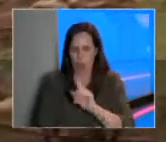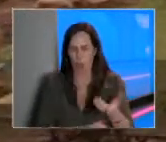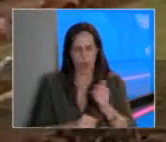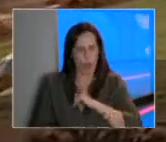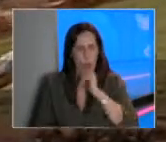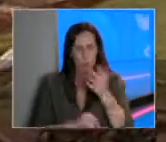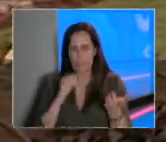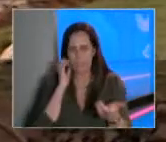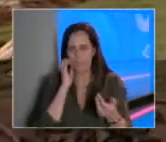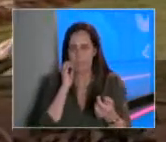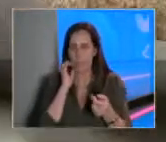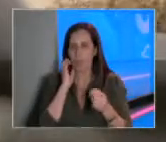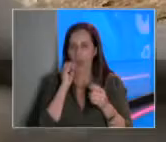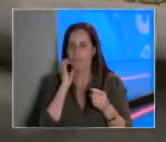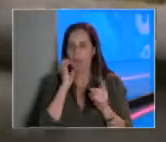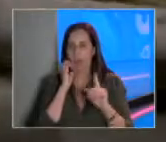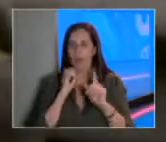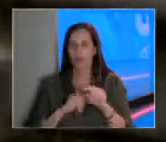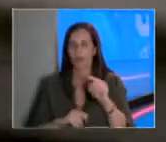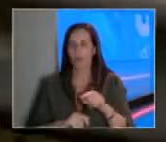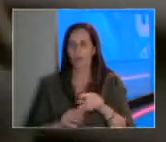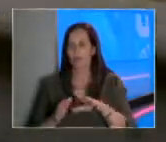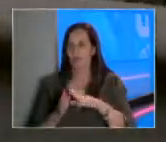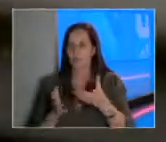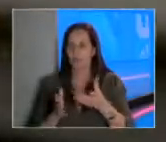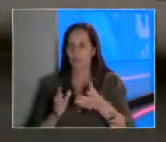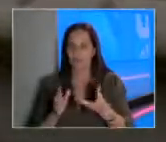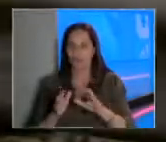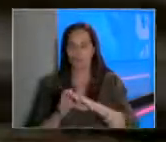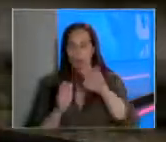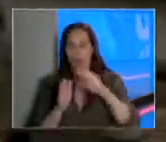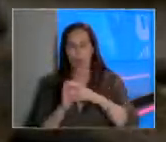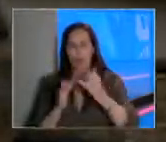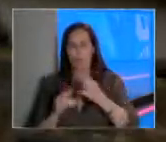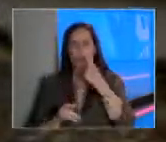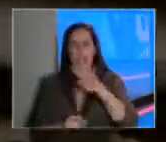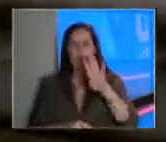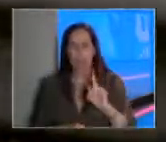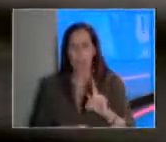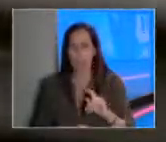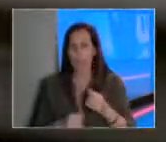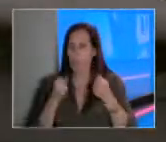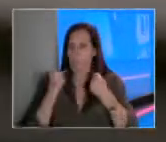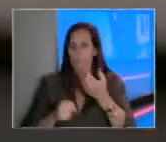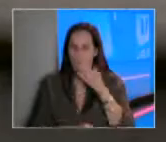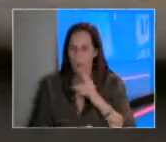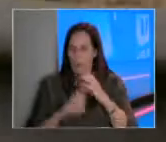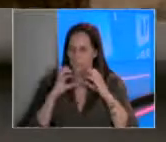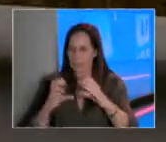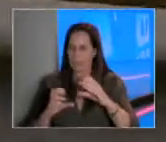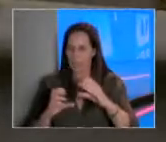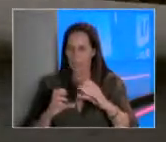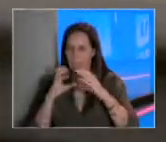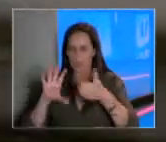למדינה פלסטינית, אבל ודאי שלא בא לגרור מההתיישבות. אז כמו שתושבי קריית ארבע היום נוסעים לירושלים בכביש